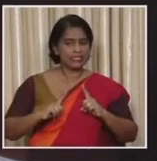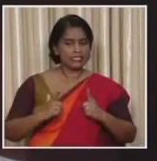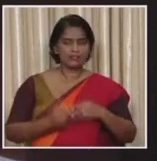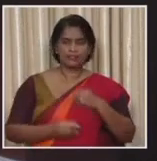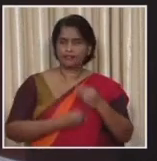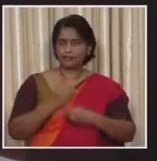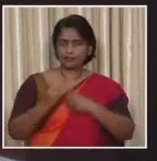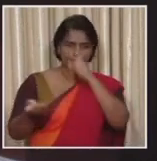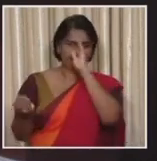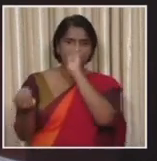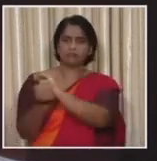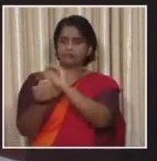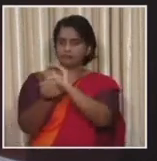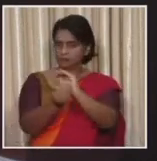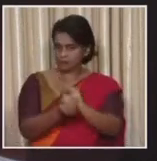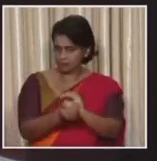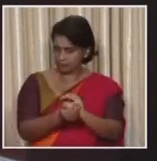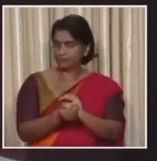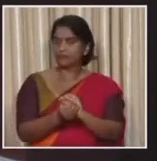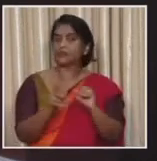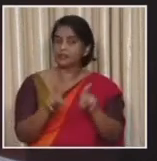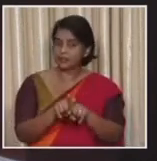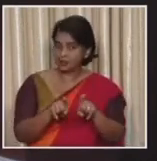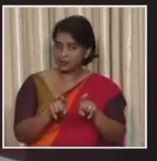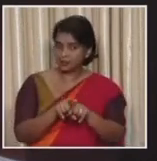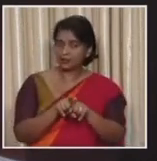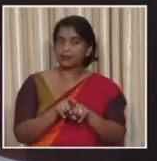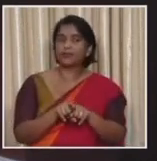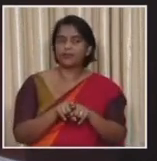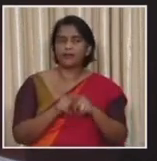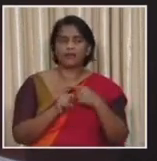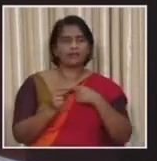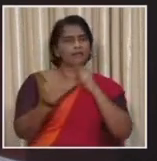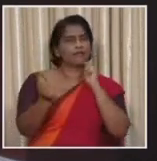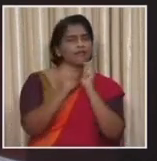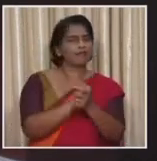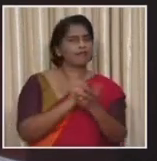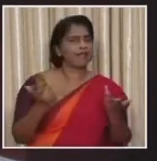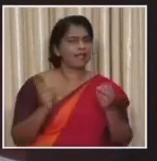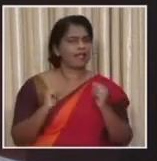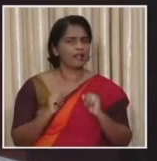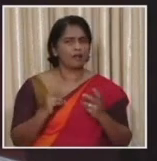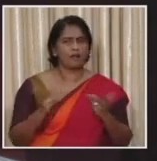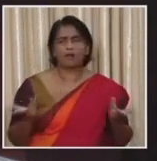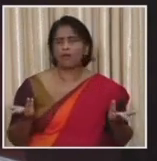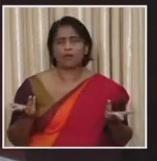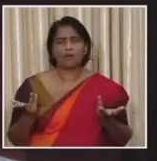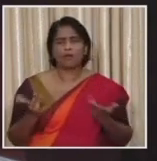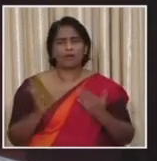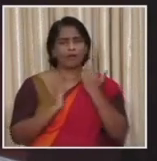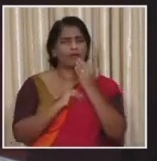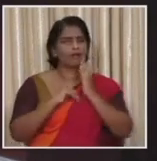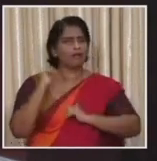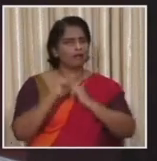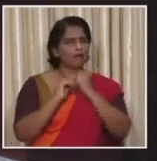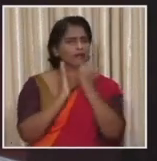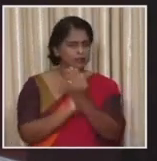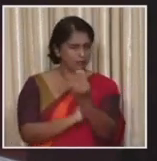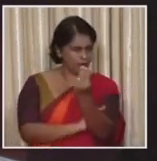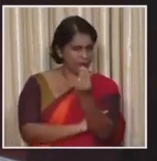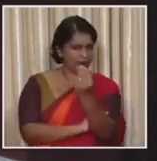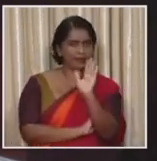ජීවනෝපාය සුරක්ෂිතභාවය කරන ගමන් මේ වෙනස්කම් සිදු කරේ නැත්තේ? කොහො මොකද්ද ප්‍රසම්පාදන ක්‍රමවේදය? නැත් තප්පර